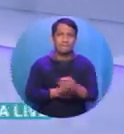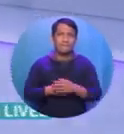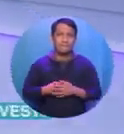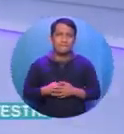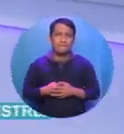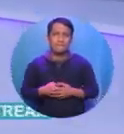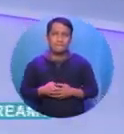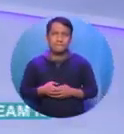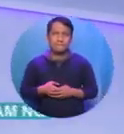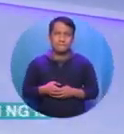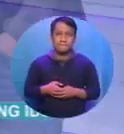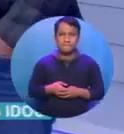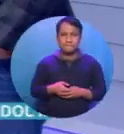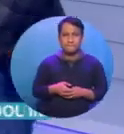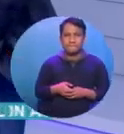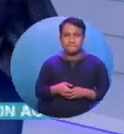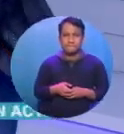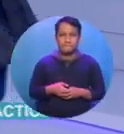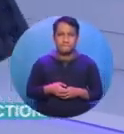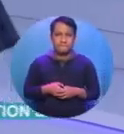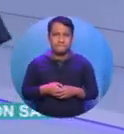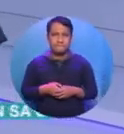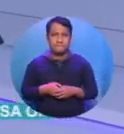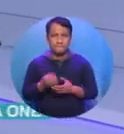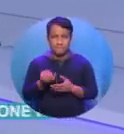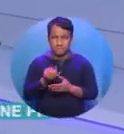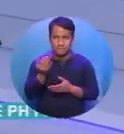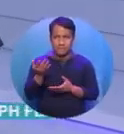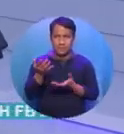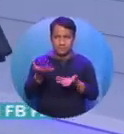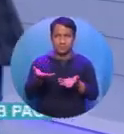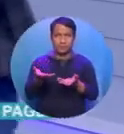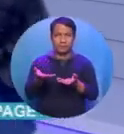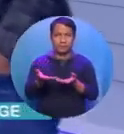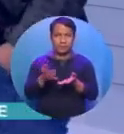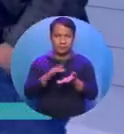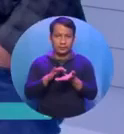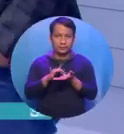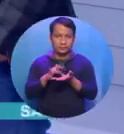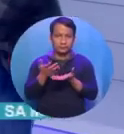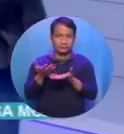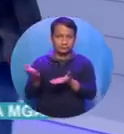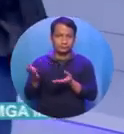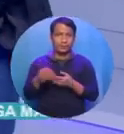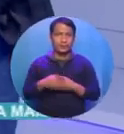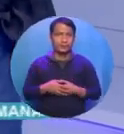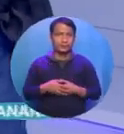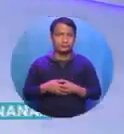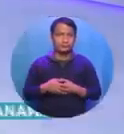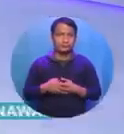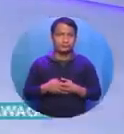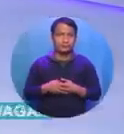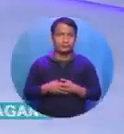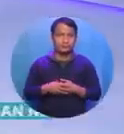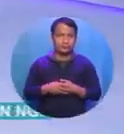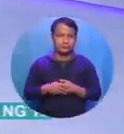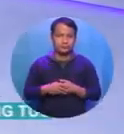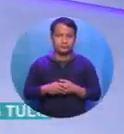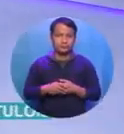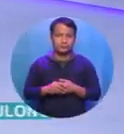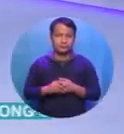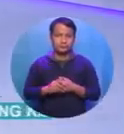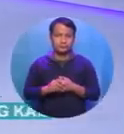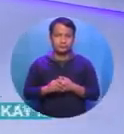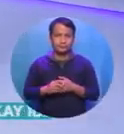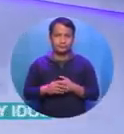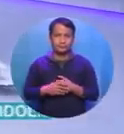30,000 pesos. 30,000. And dial. Yun. Ito yung ating grand